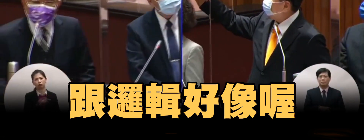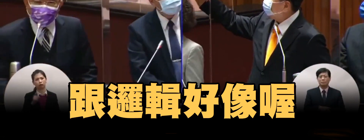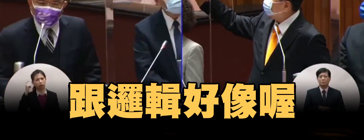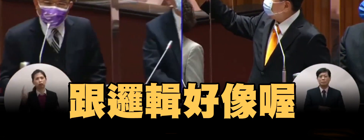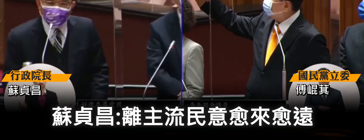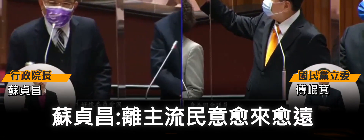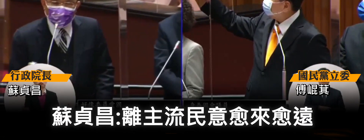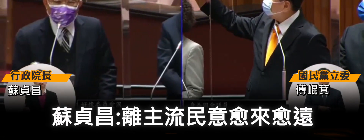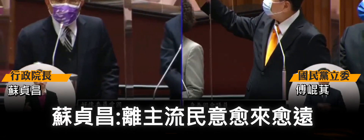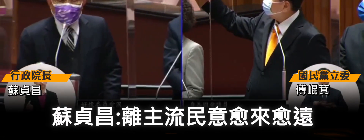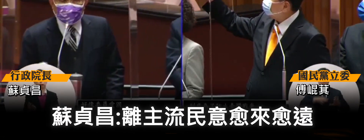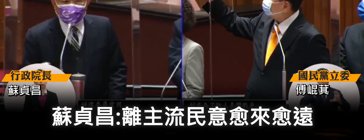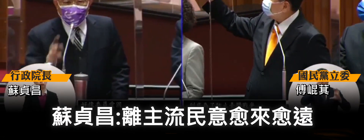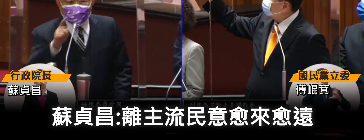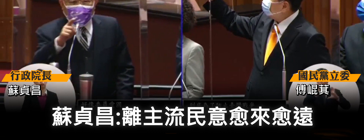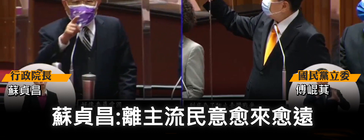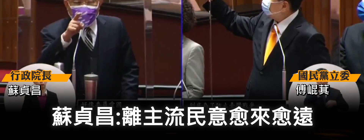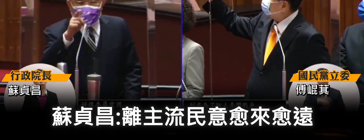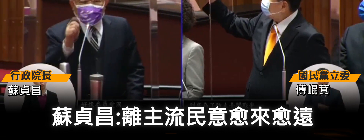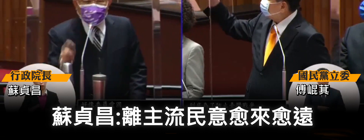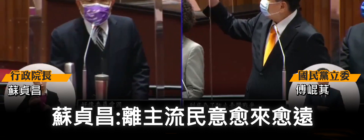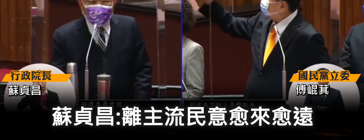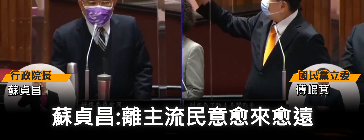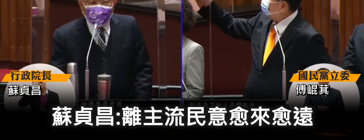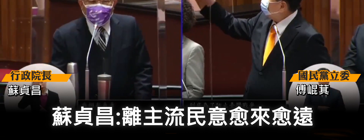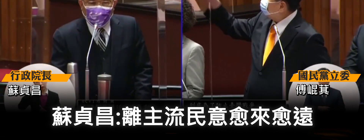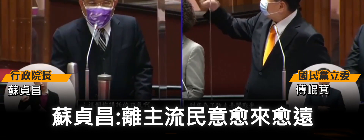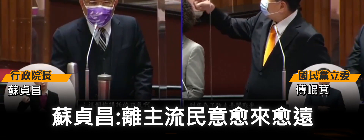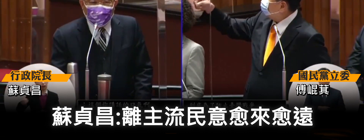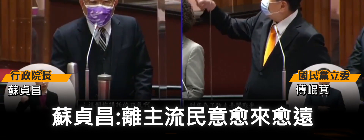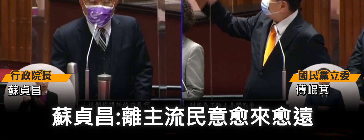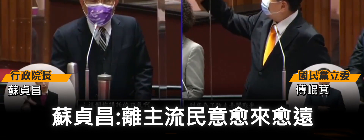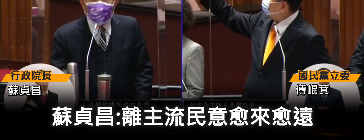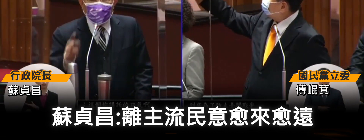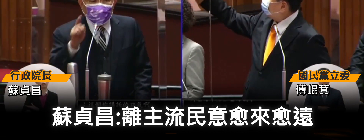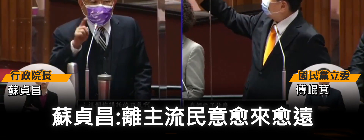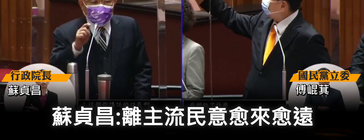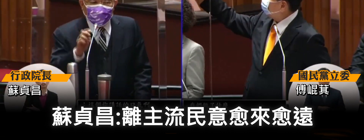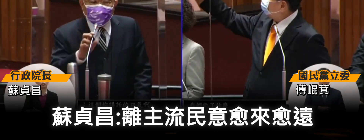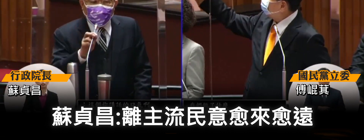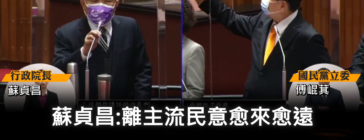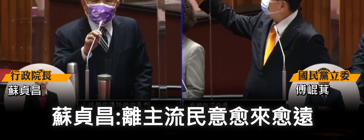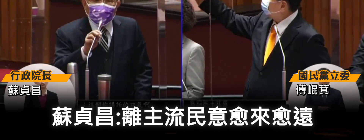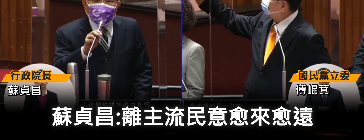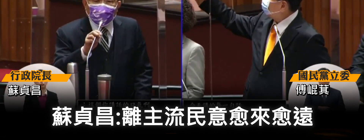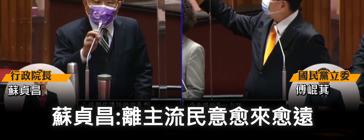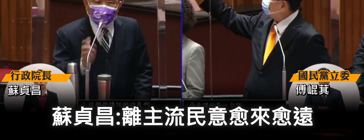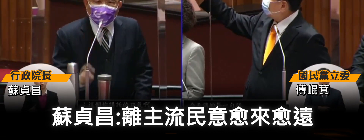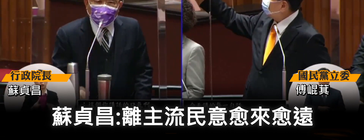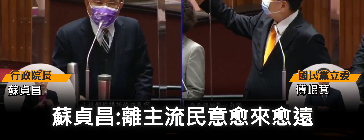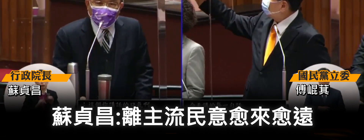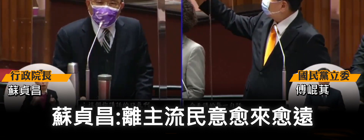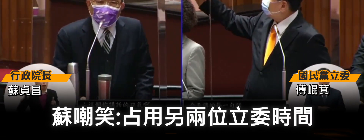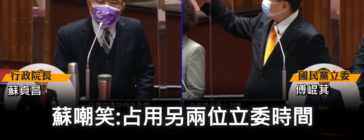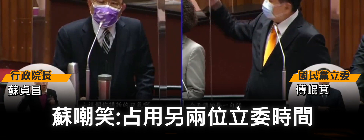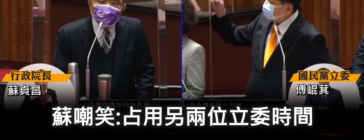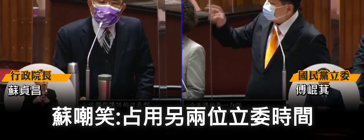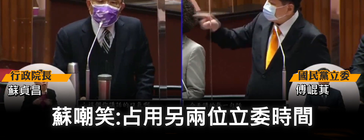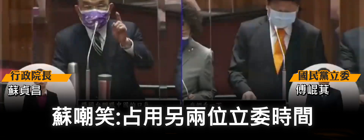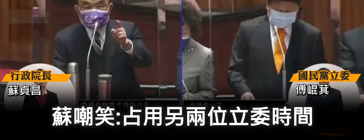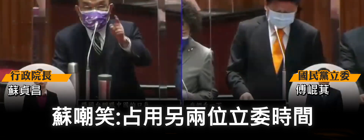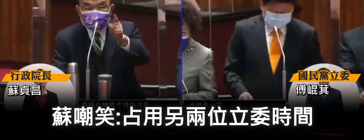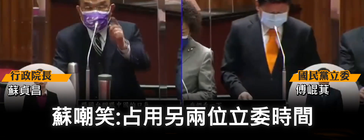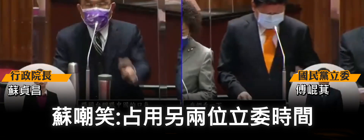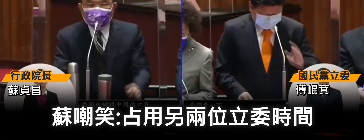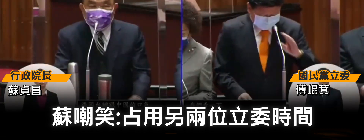好像哦。 我们看一下， 这国民党被你这种加入回来以后啊，离主流民意越来越远了、